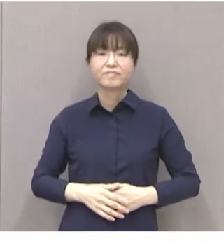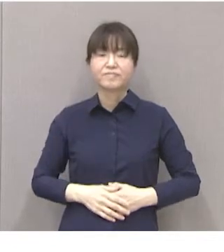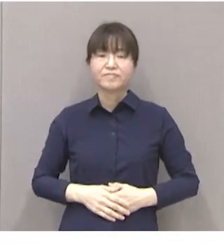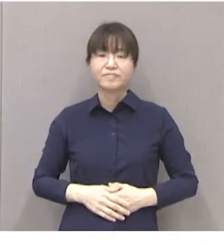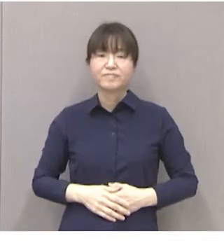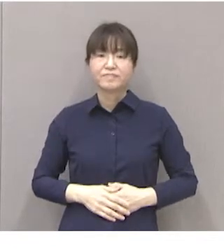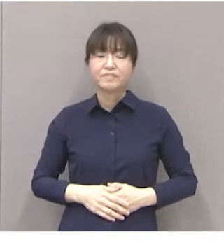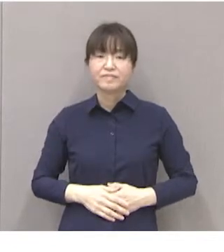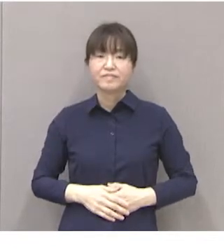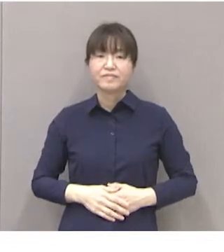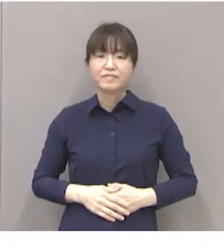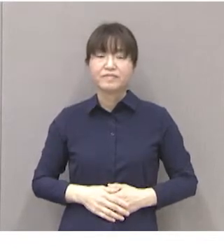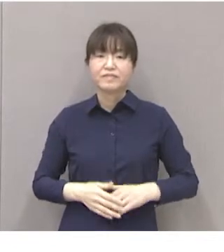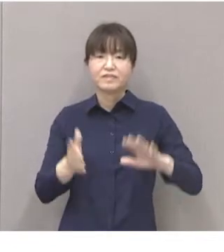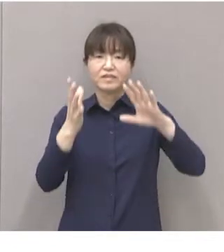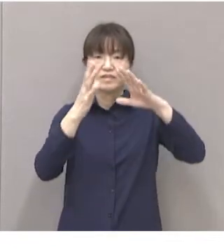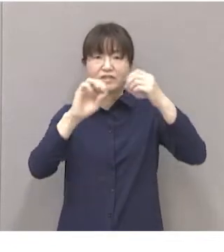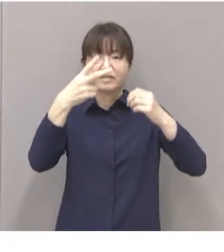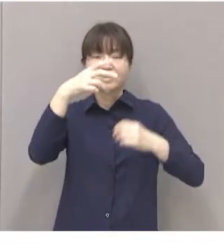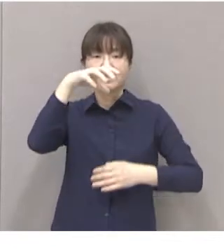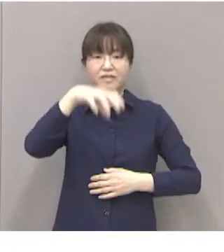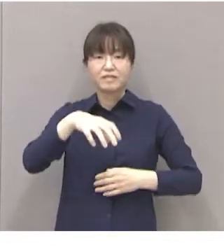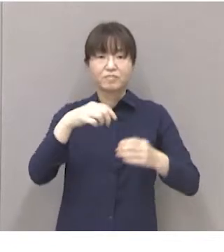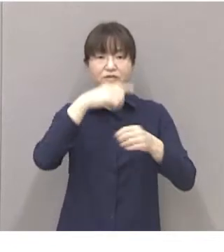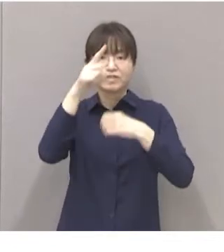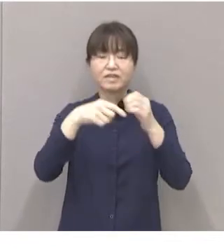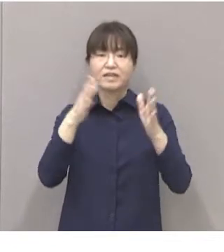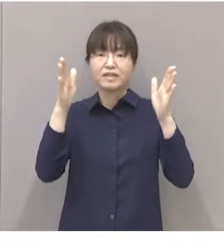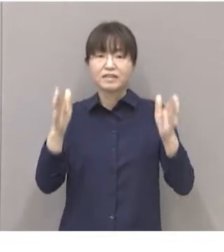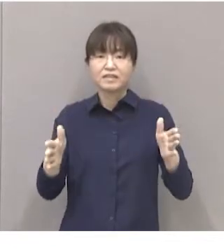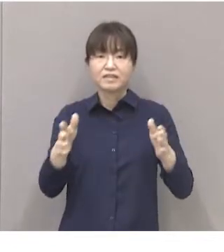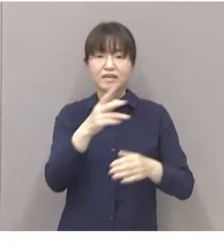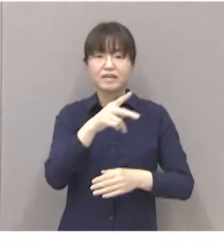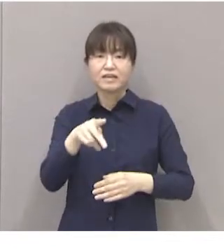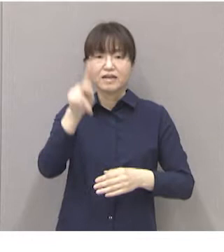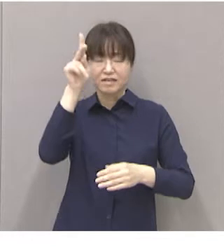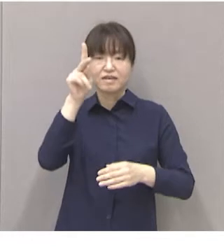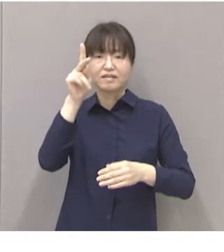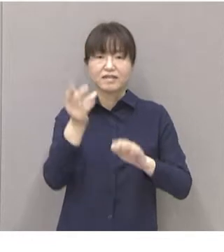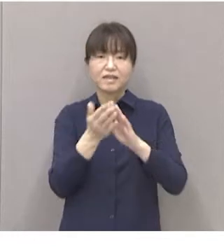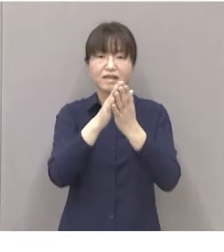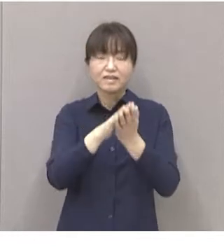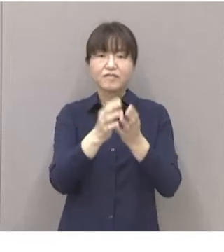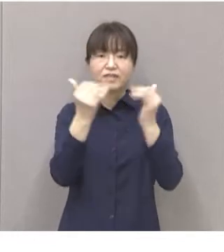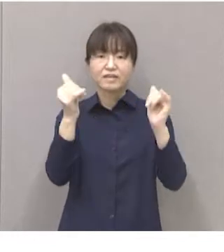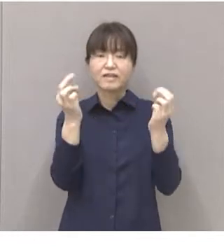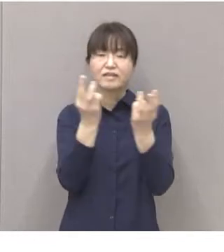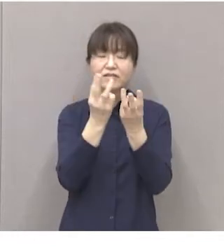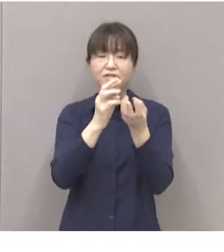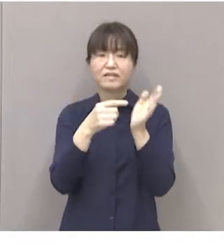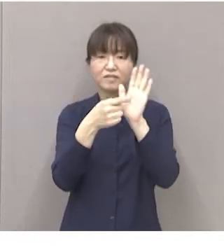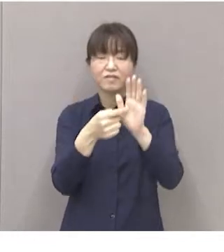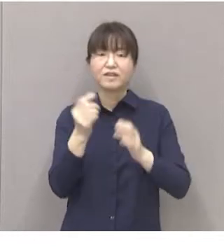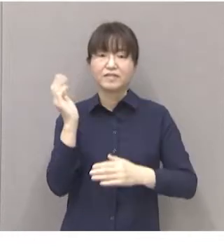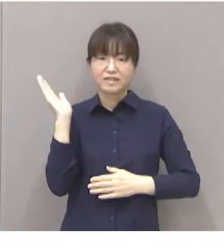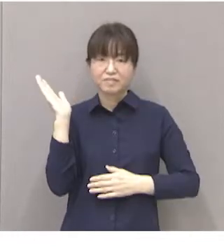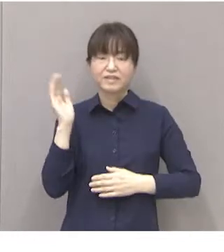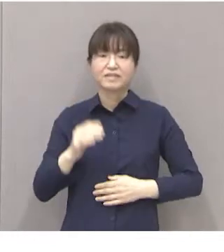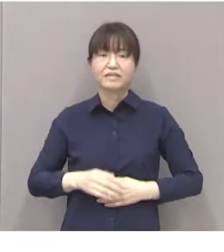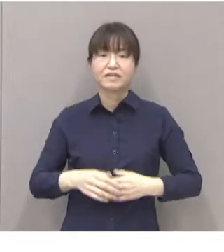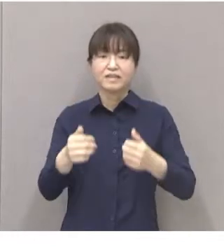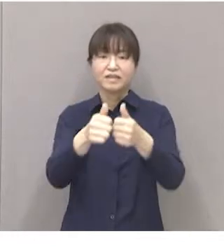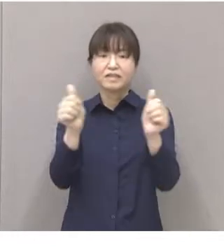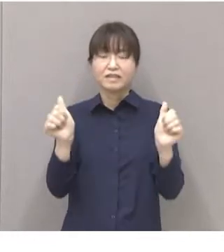続いてこちらは出雲市で1年間にがんで亡くなった方の数を表したグラフです男性では